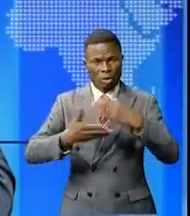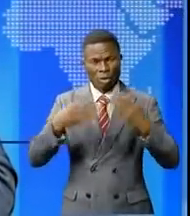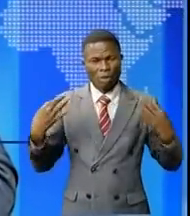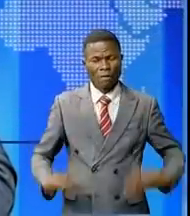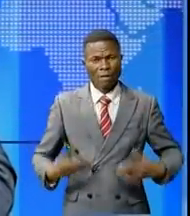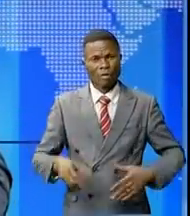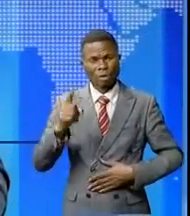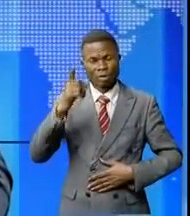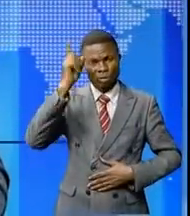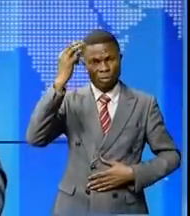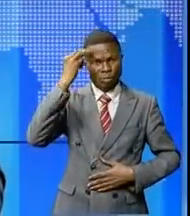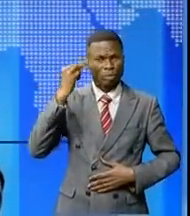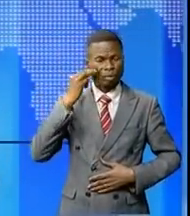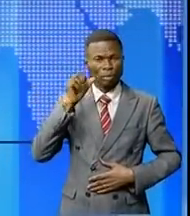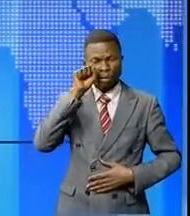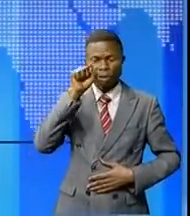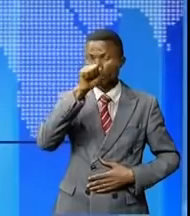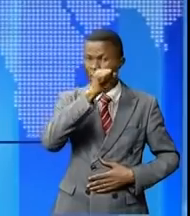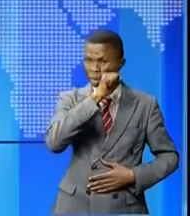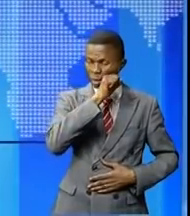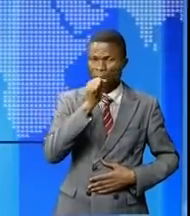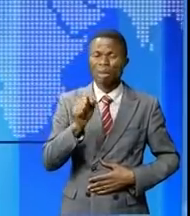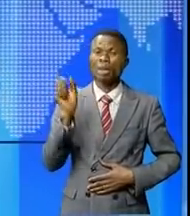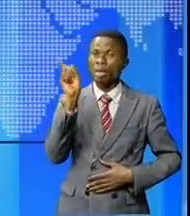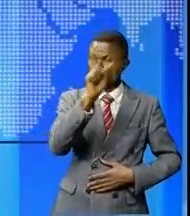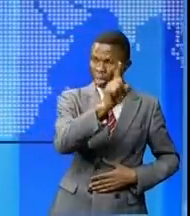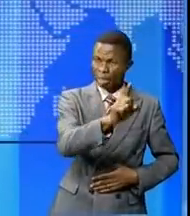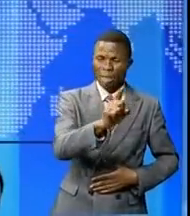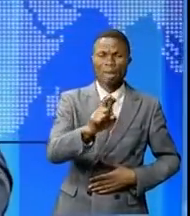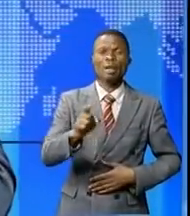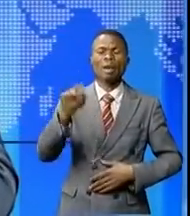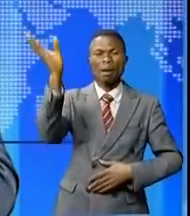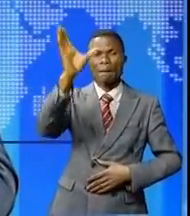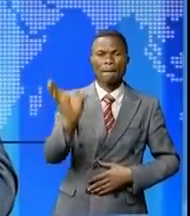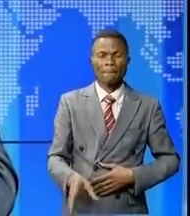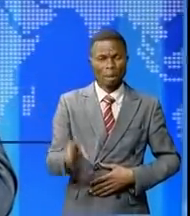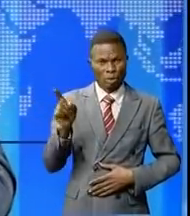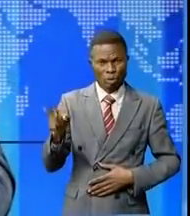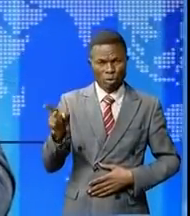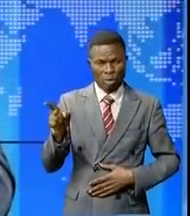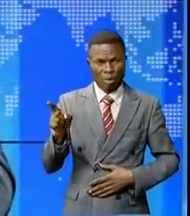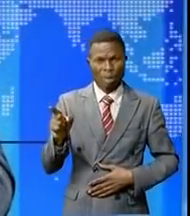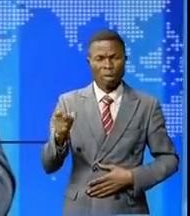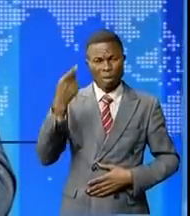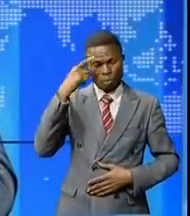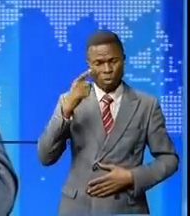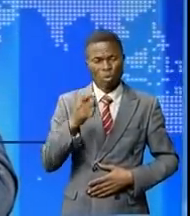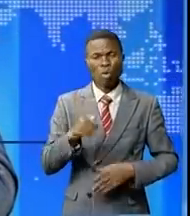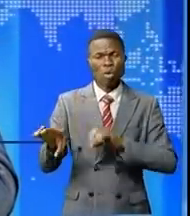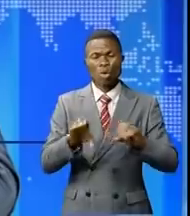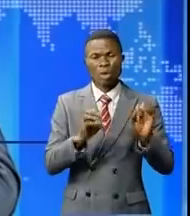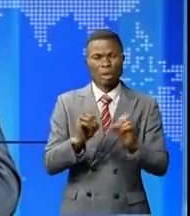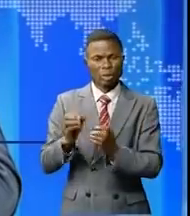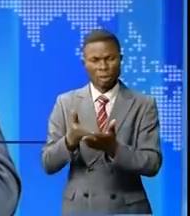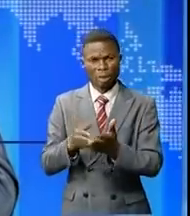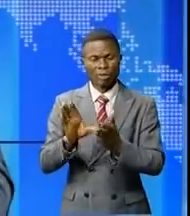le premier ministre jean michel sa malle ou condé séjourne déjà un combat dans la province du congo centrale notre envoyé spécial